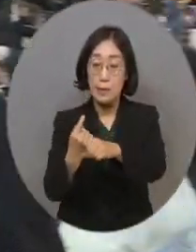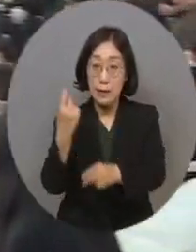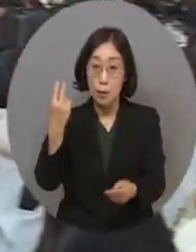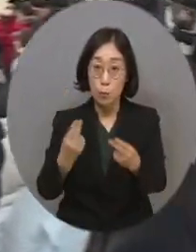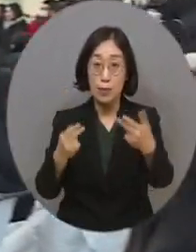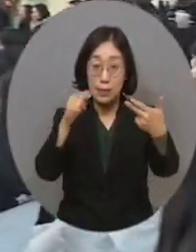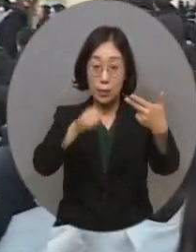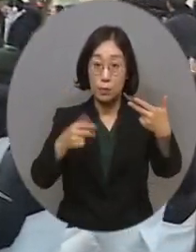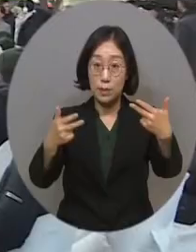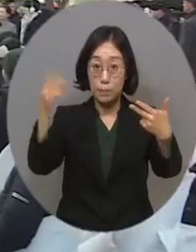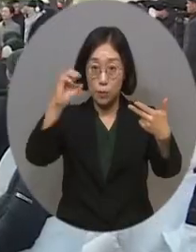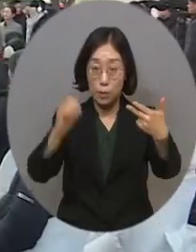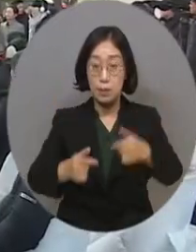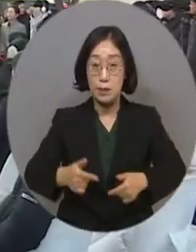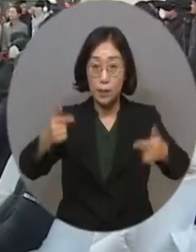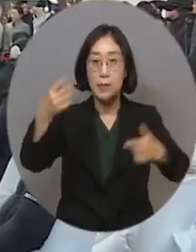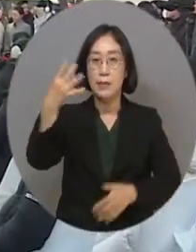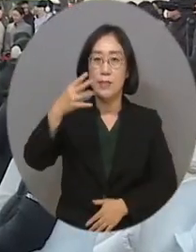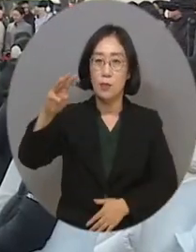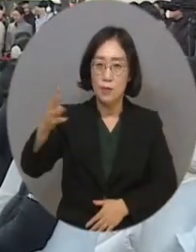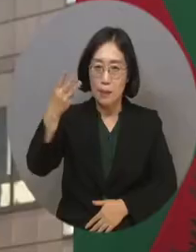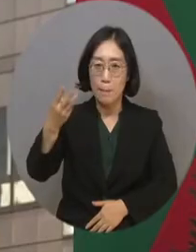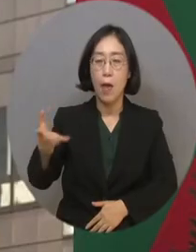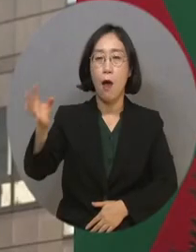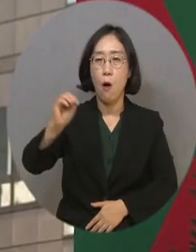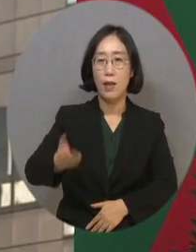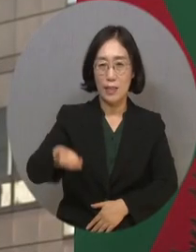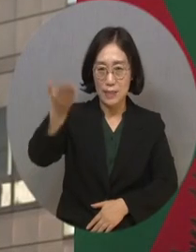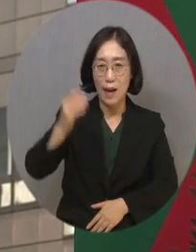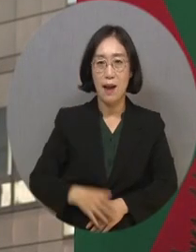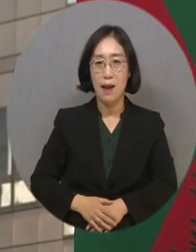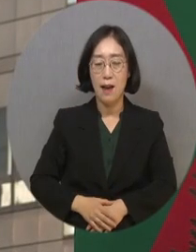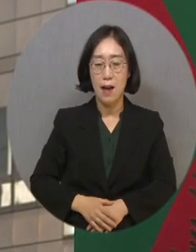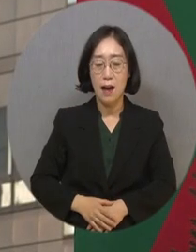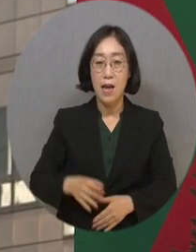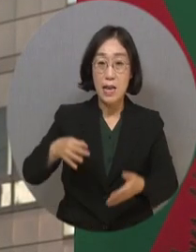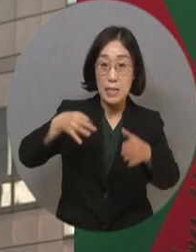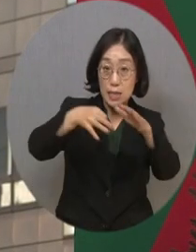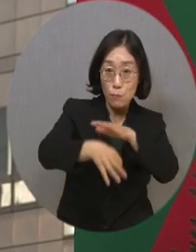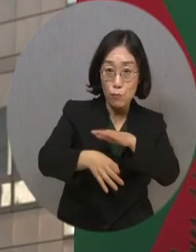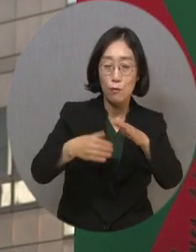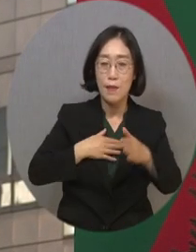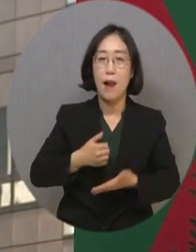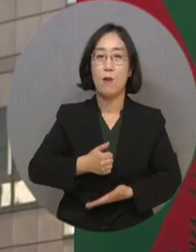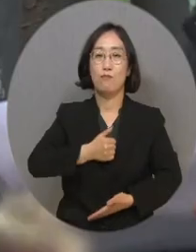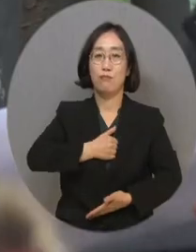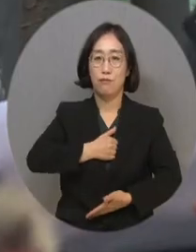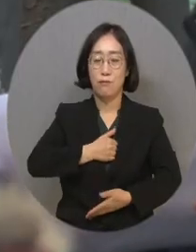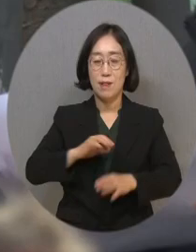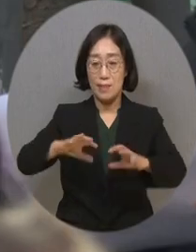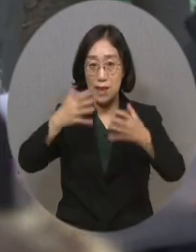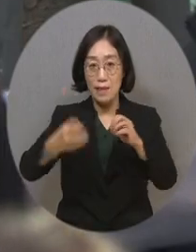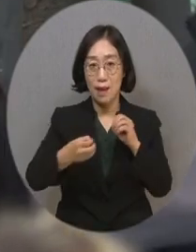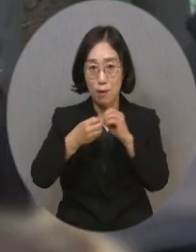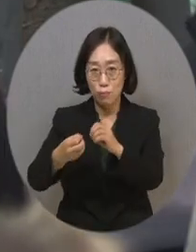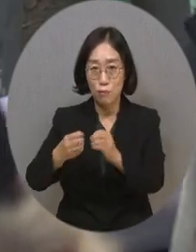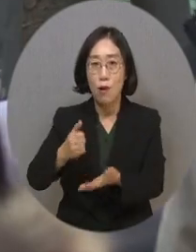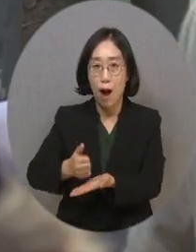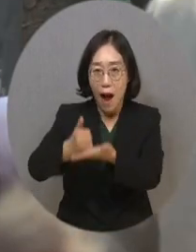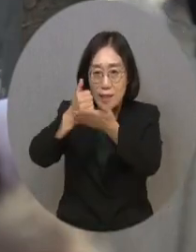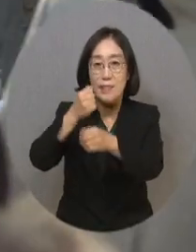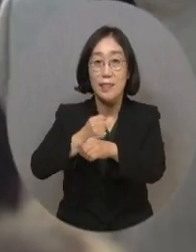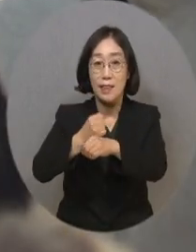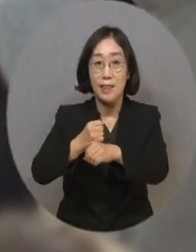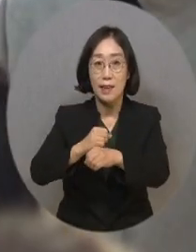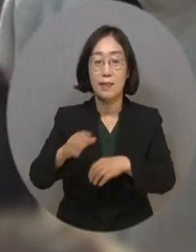7.7% 늘어난 4,349억 원입니다. 기부로 나를 가치 있게, 세상을 가치 있게라는 슬로건과 함께